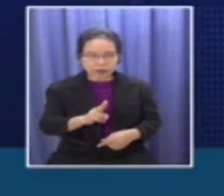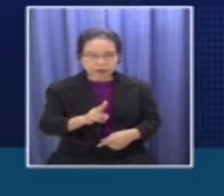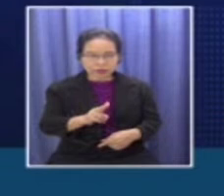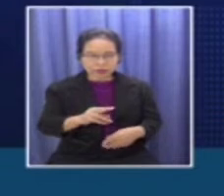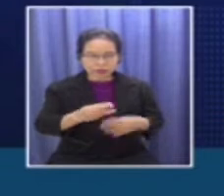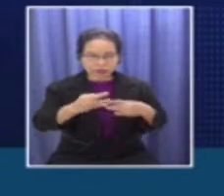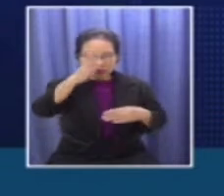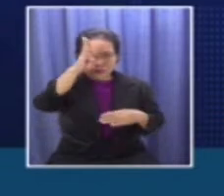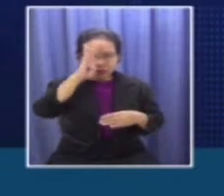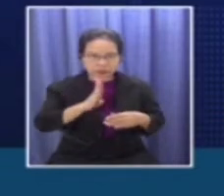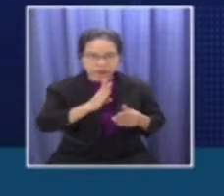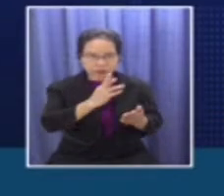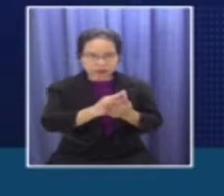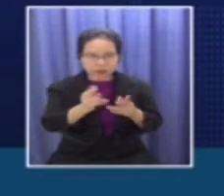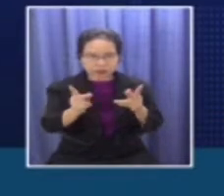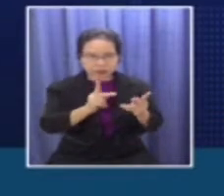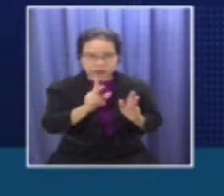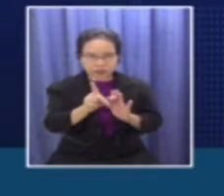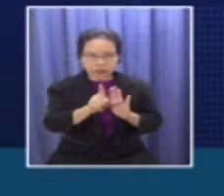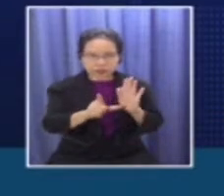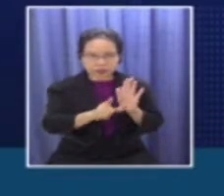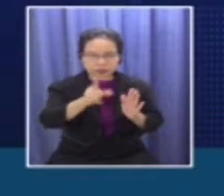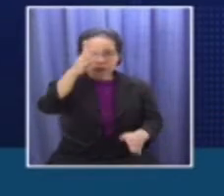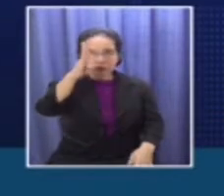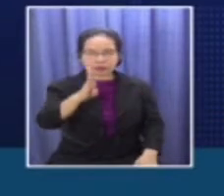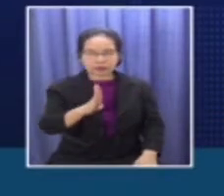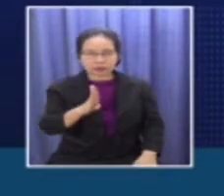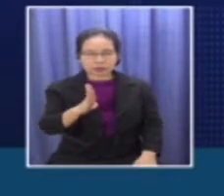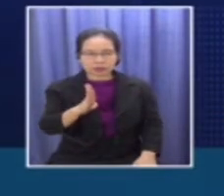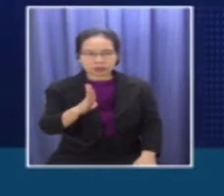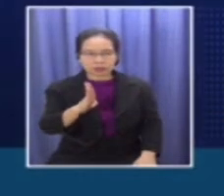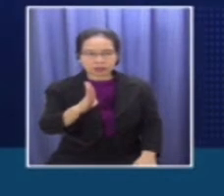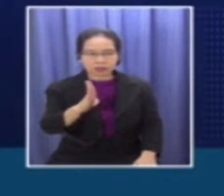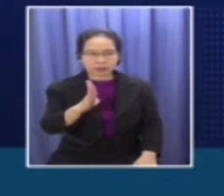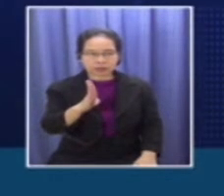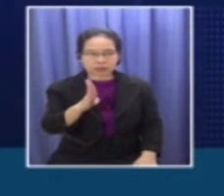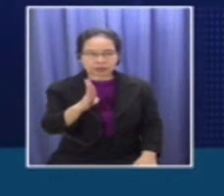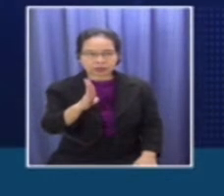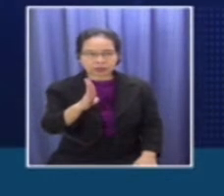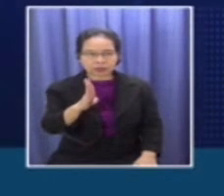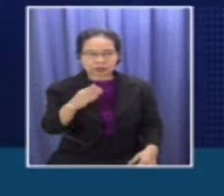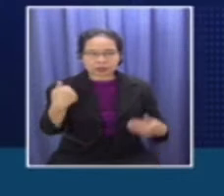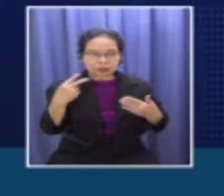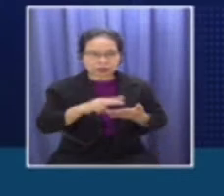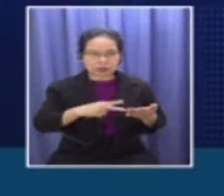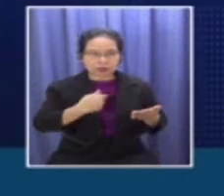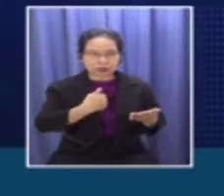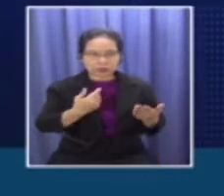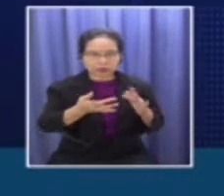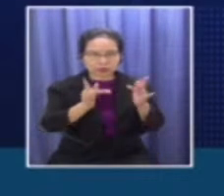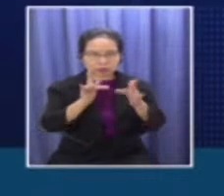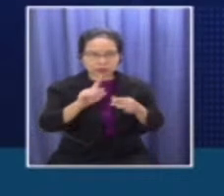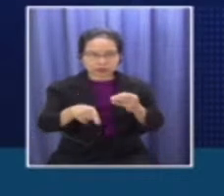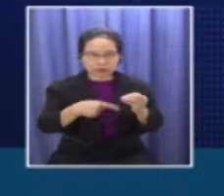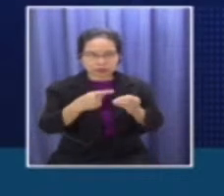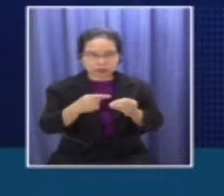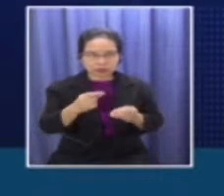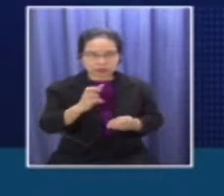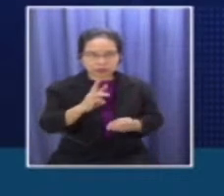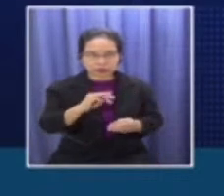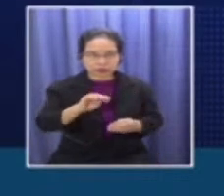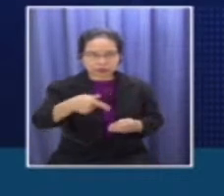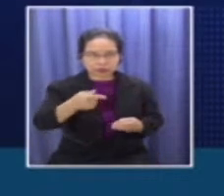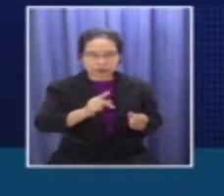Para maparating sa tao ang utos niya. Si kapatid na John N. Mendoza, may nabasa po ako sa internet tungkol sa witching